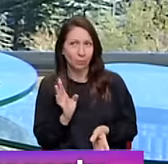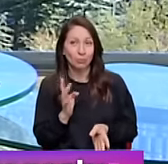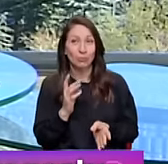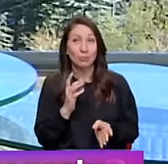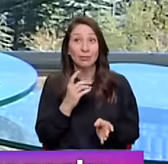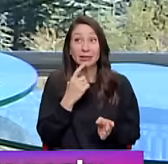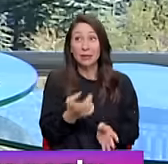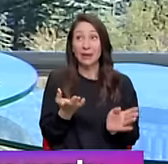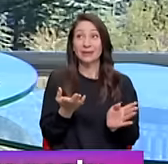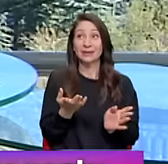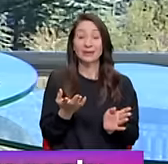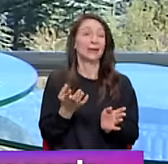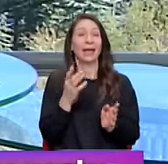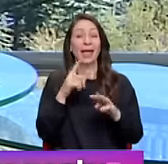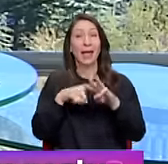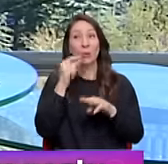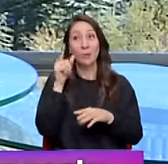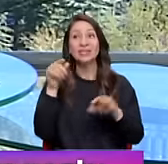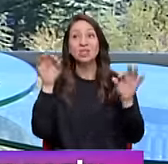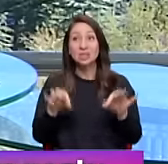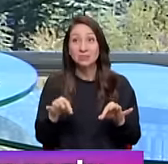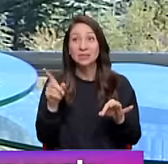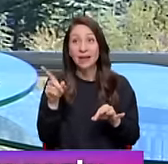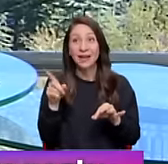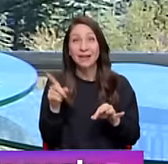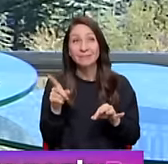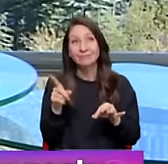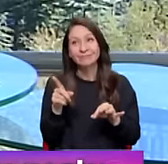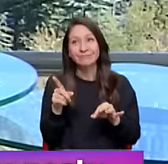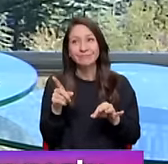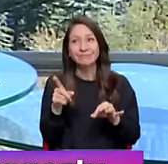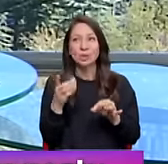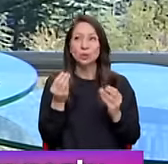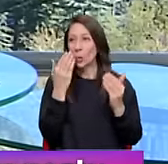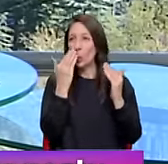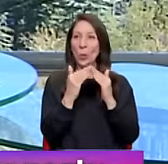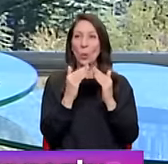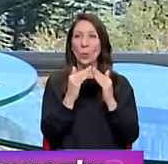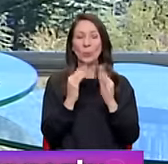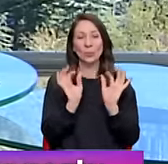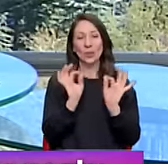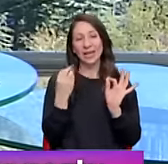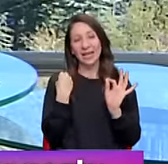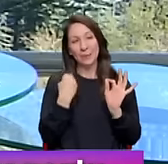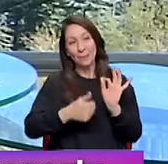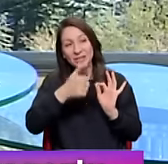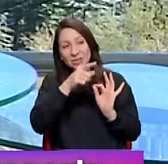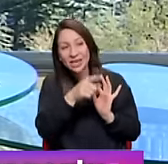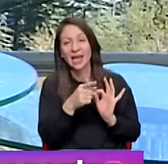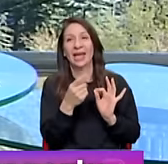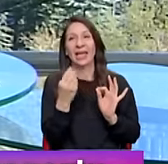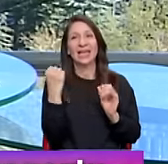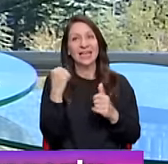ben. Diyiverdi Eyüp Aksu ve şimdi de çok uyumlu bir şekilde yeni yönetimle